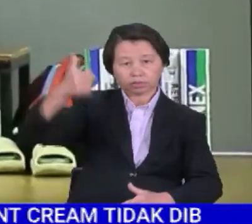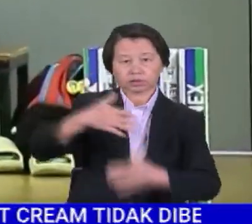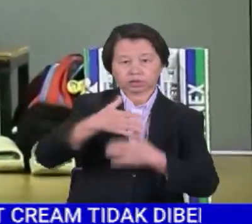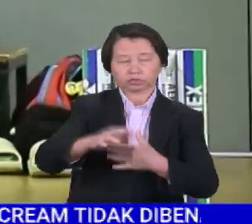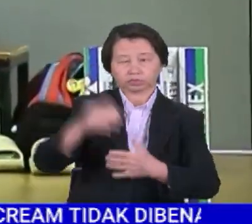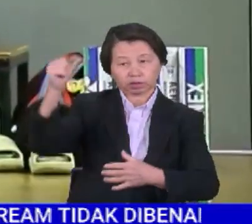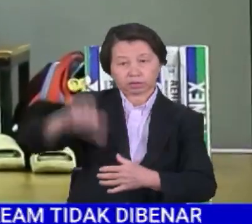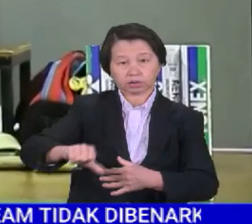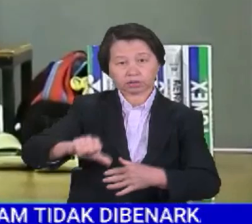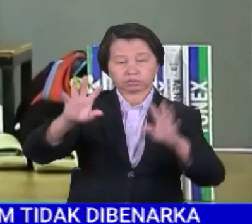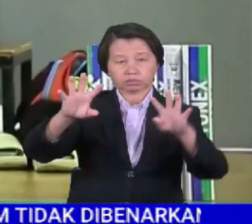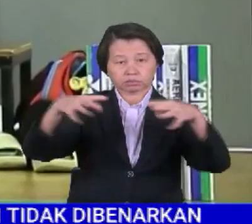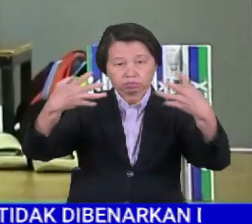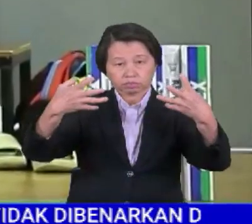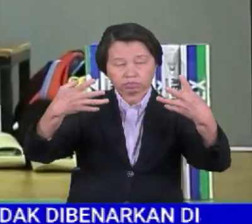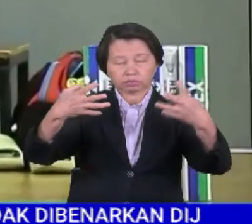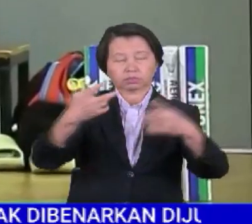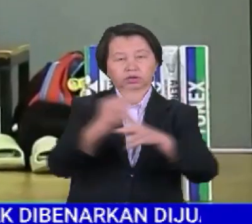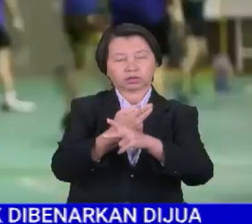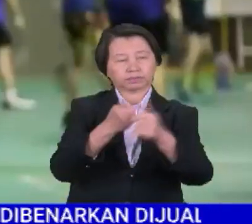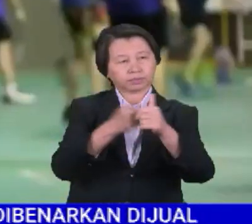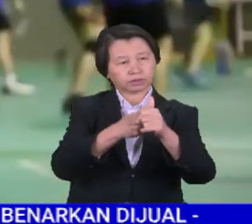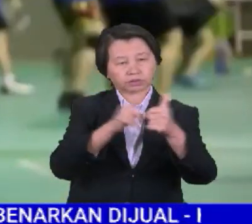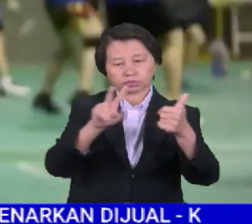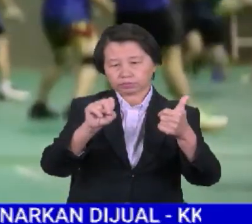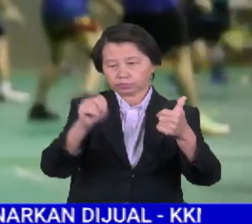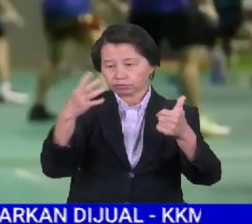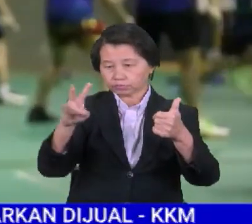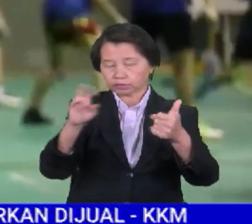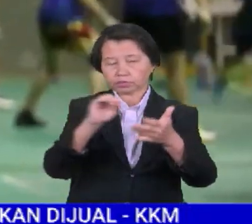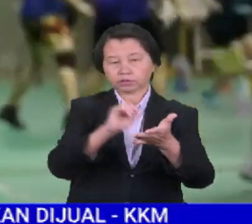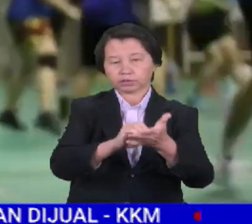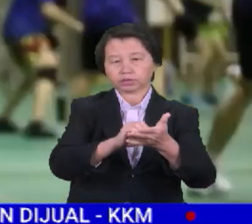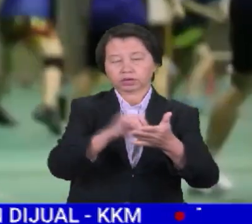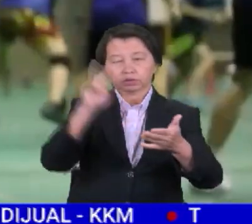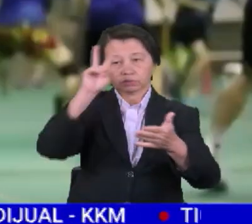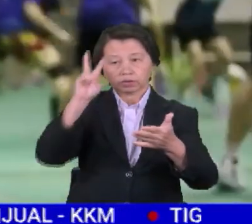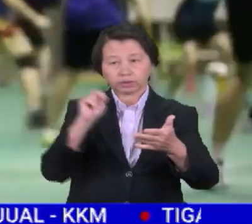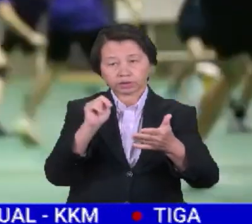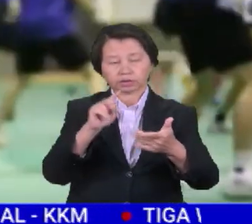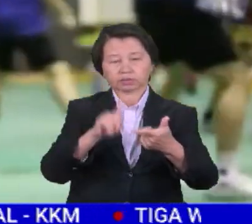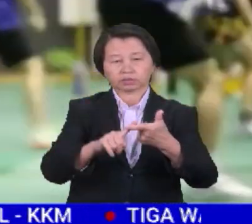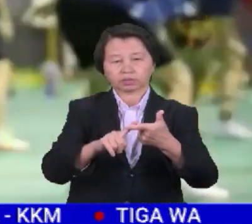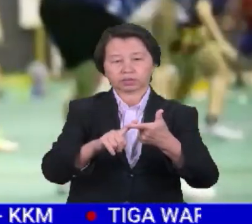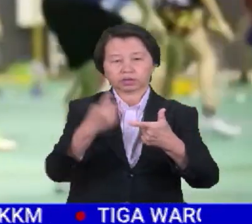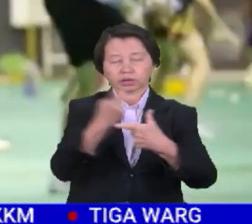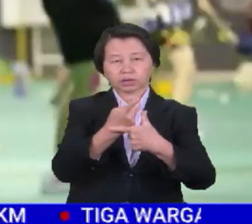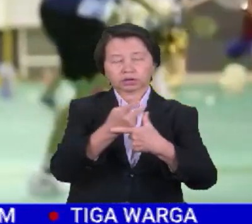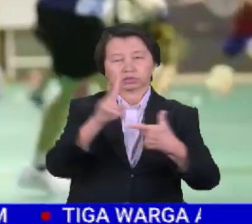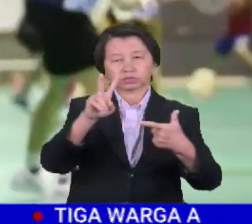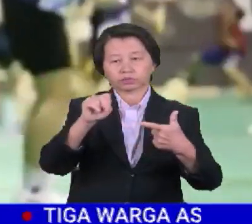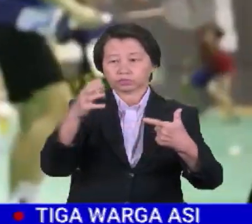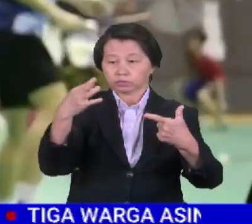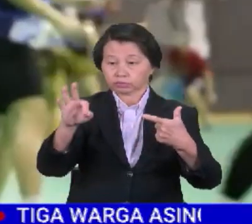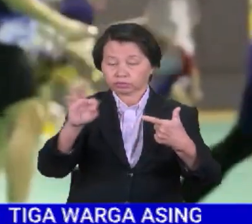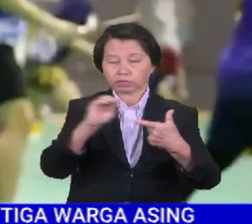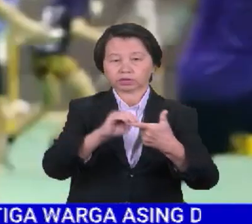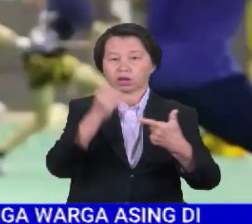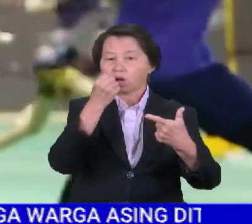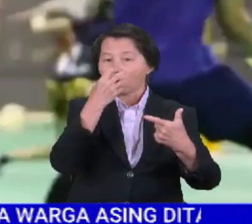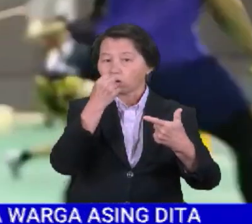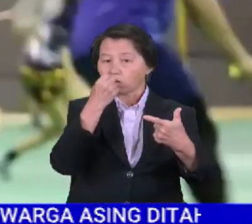selpas tewas di Suku akhir pada edisi pertama 2017 di hanoai Vietnam dan juga pada edisi 2019 di Hong